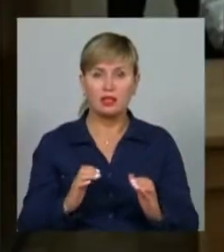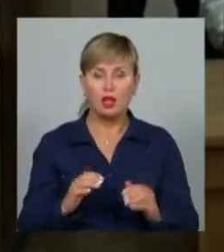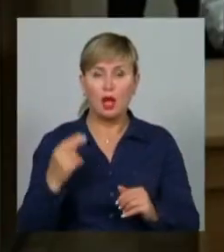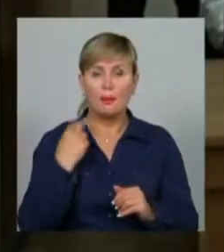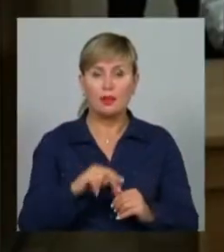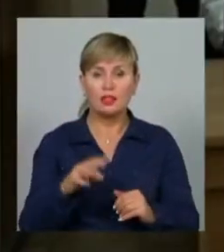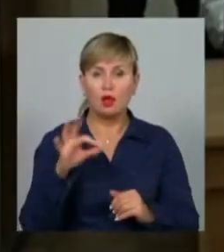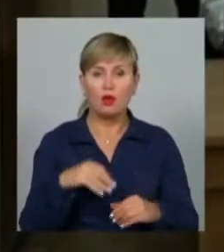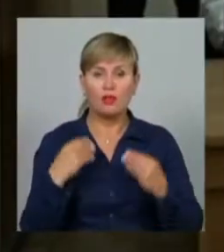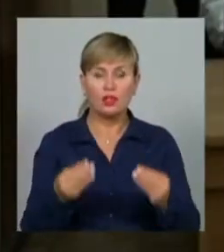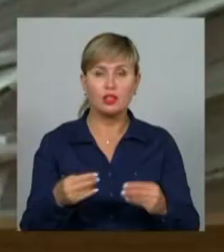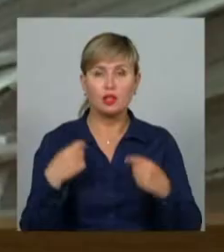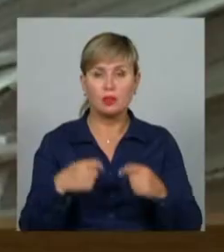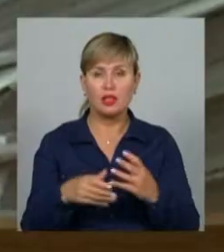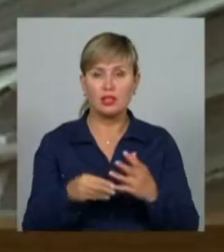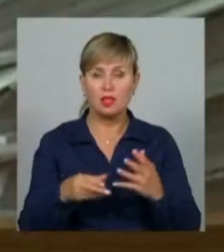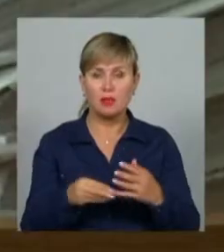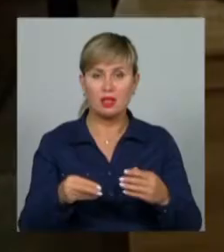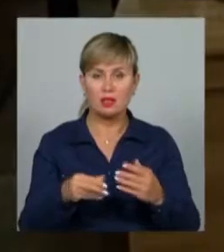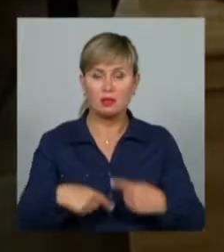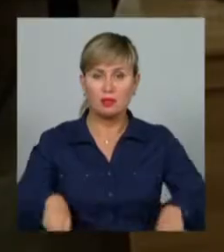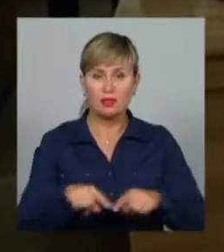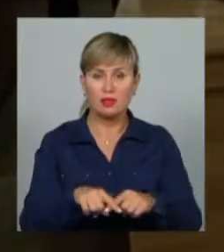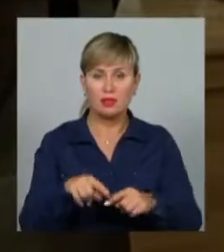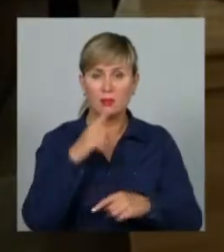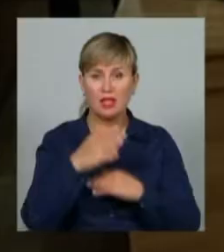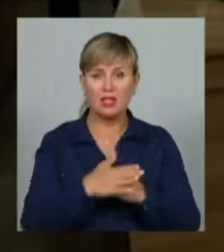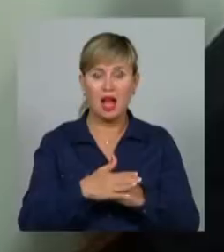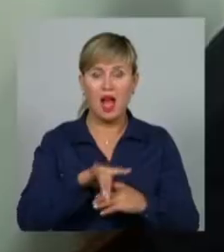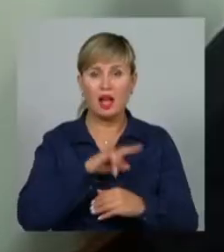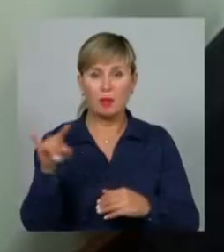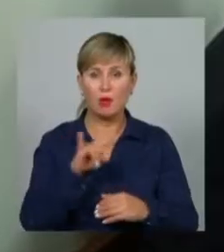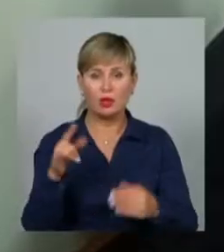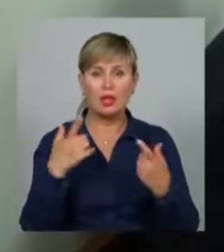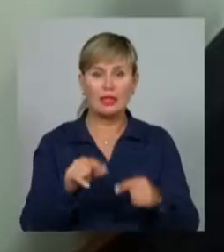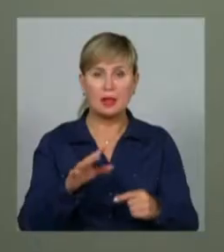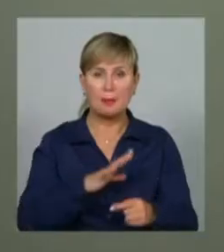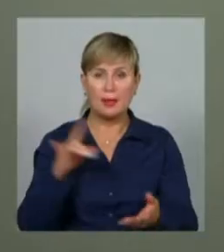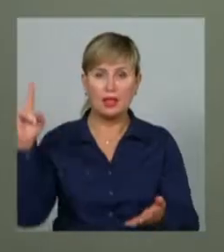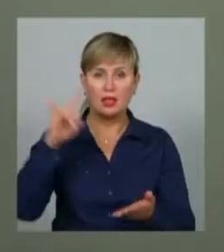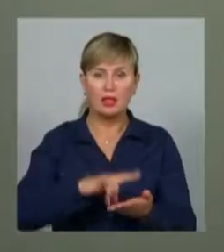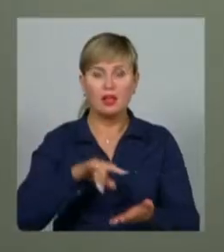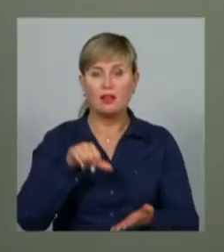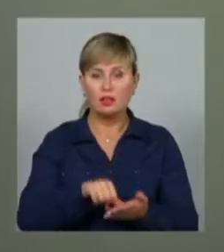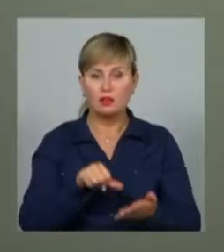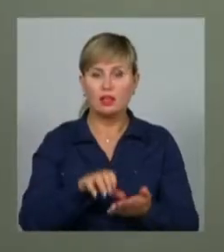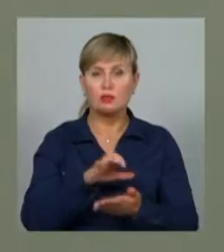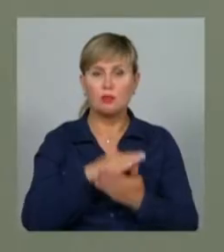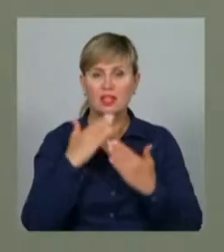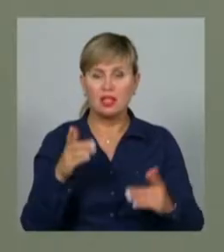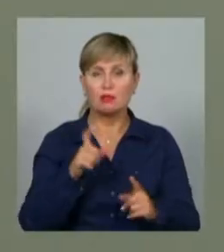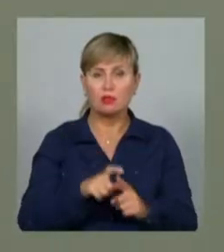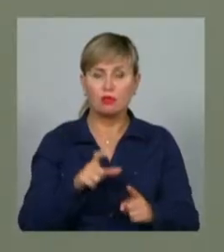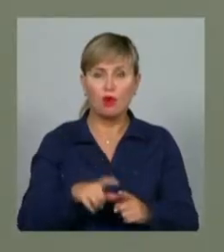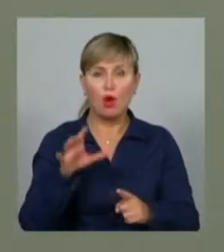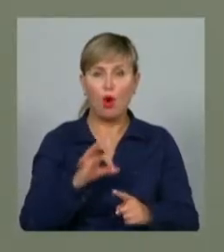делу о выдаче и продаже земель близ аэропорта Алматы, где потерпел крушение самолет авиакомпании БКР, выступили с последним словом. О